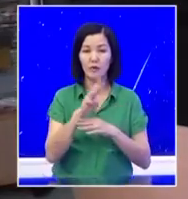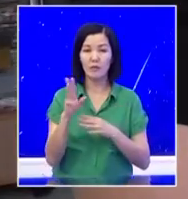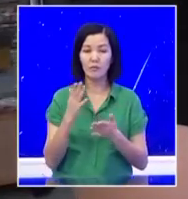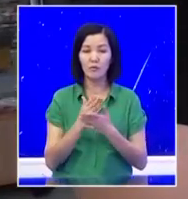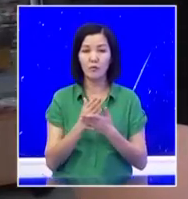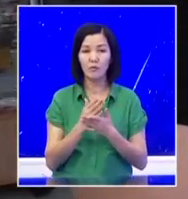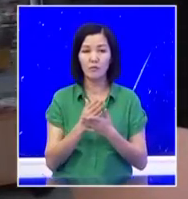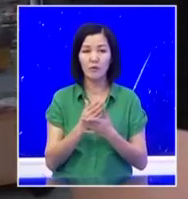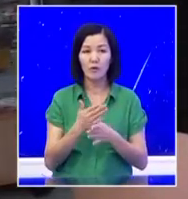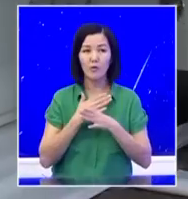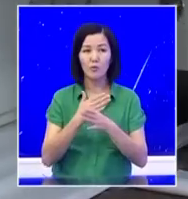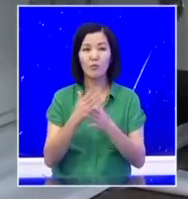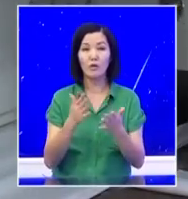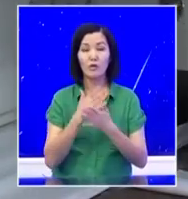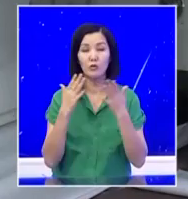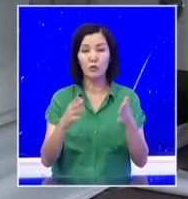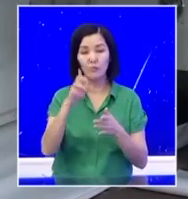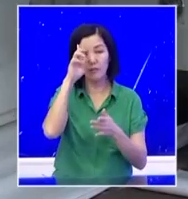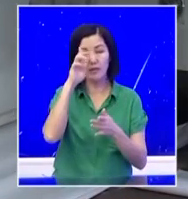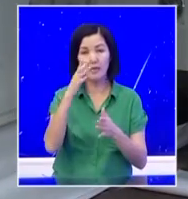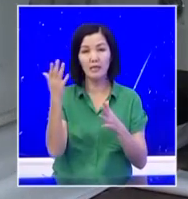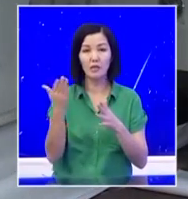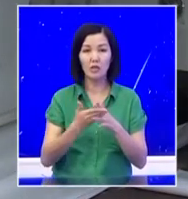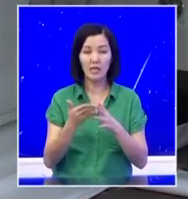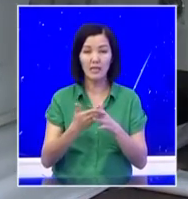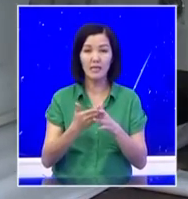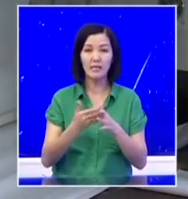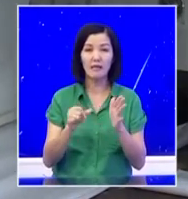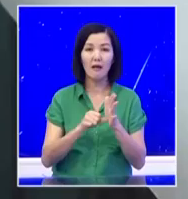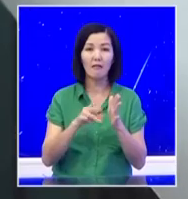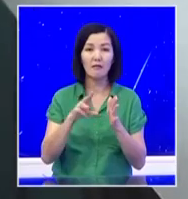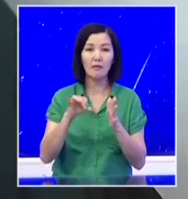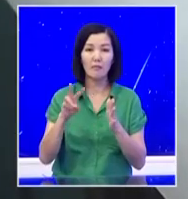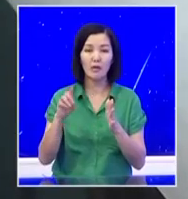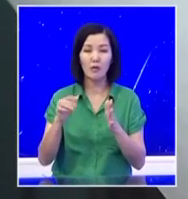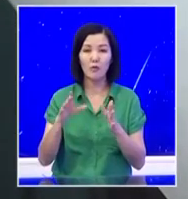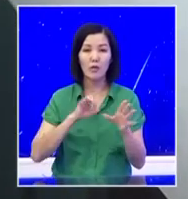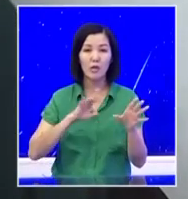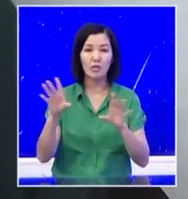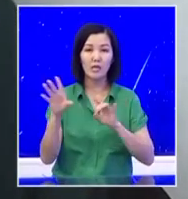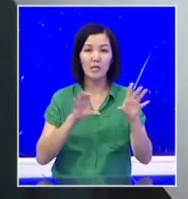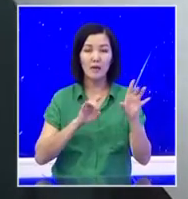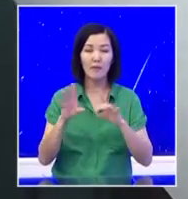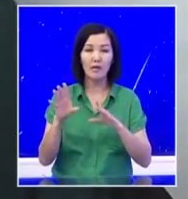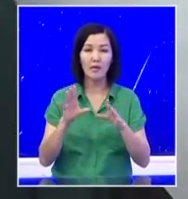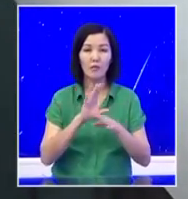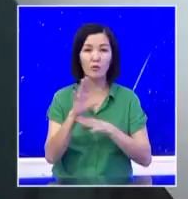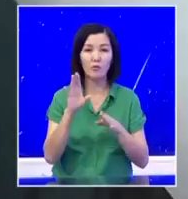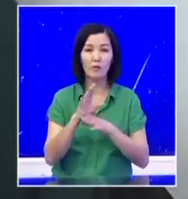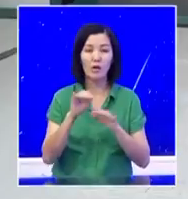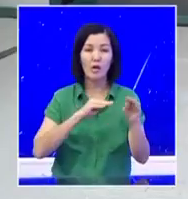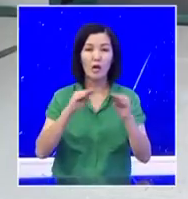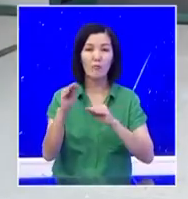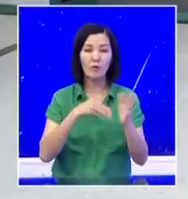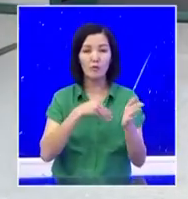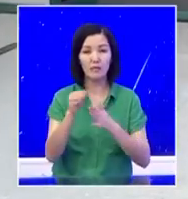Бізге көмегі өте зор. Мемлекеттен жеңілдікпен алған 6 миллион теңгеге жарнамалық өнім шығаратын ең қажетті қондырғылар